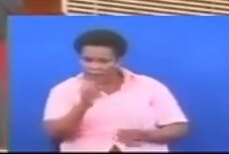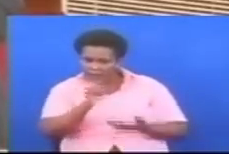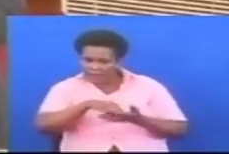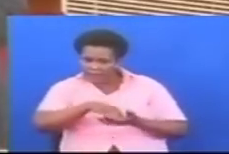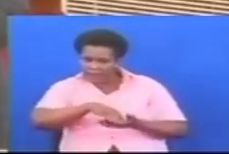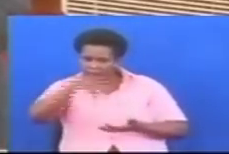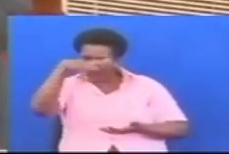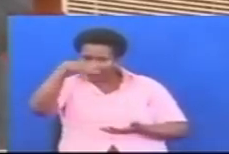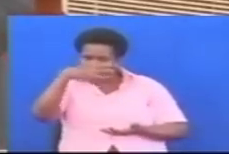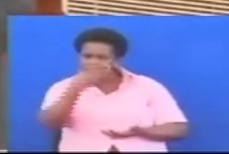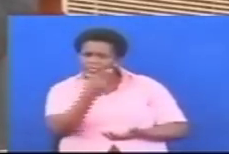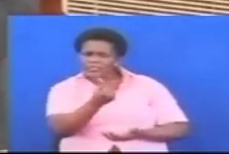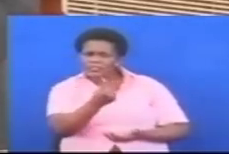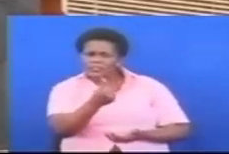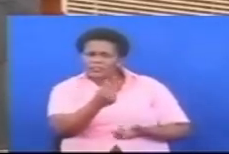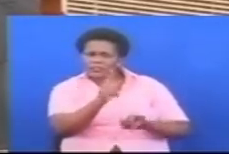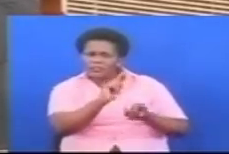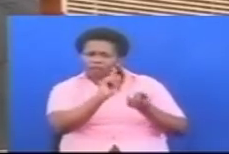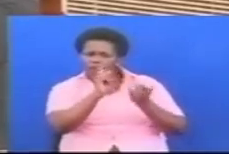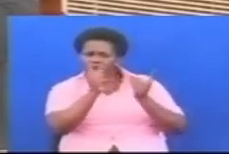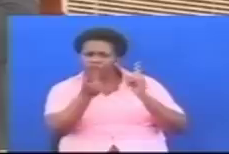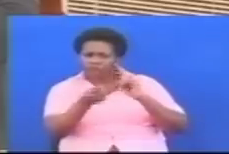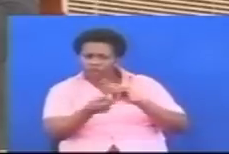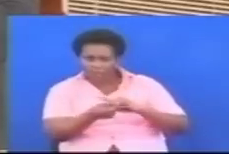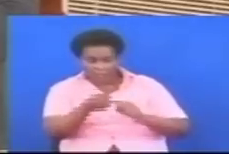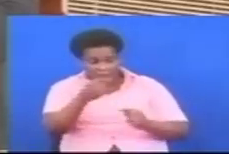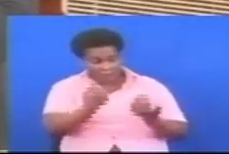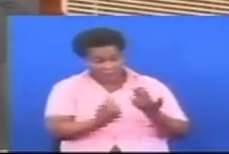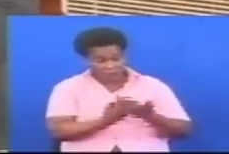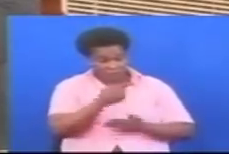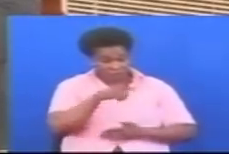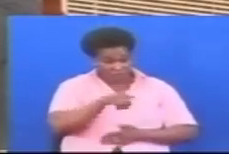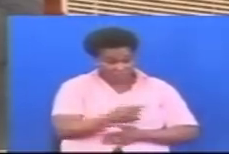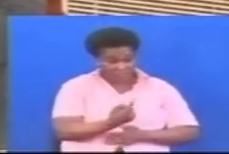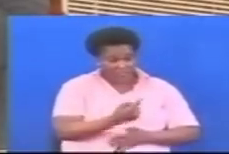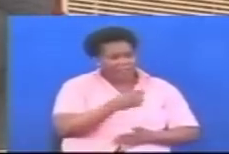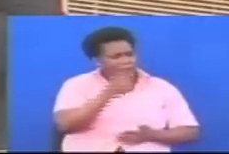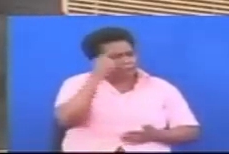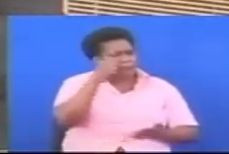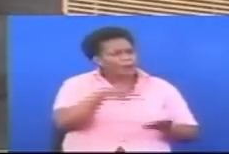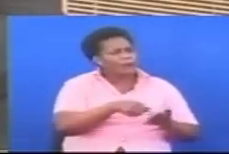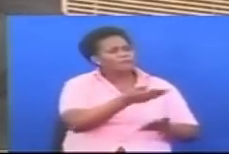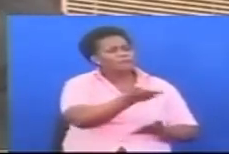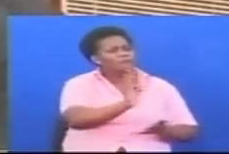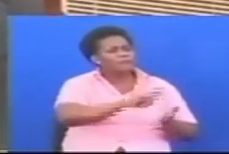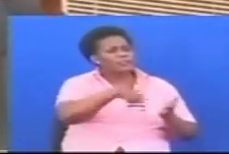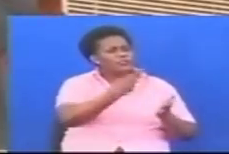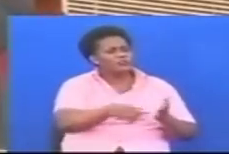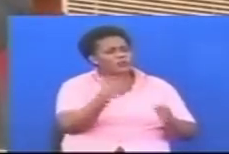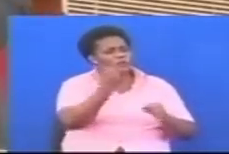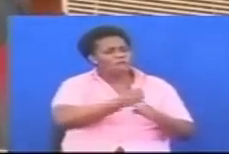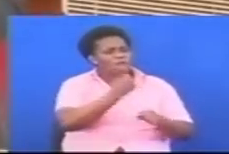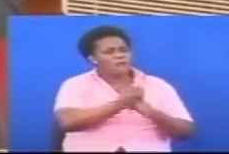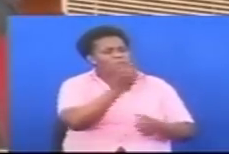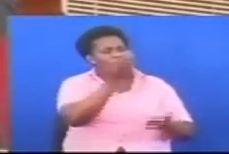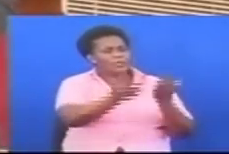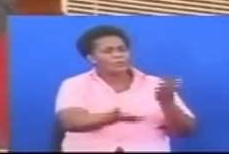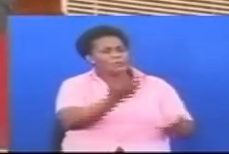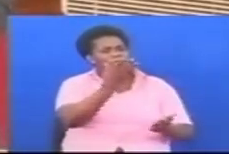dola ya Kimarekani, hii inapelekea kushindwa kufanya tathmini ya thamani ya fedha iliyotumika na kazi